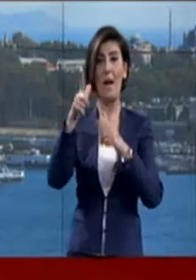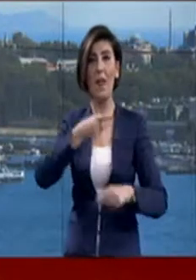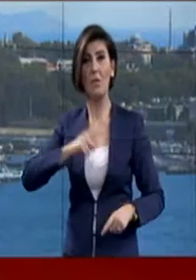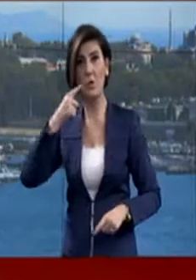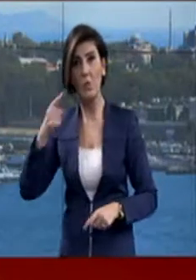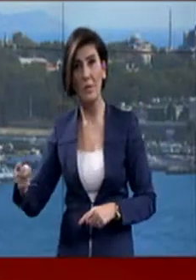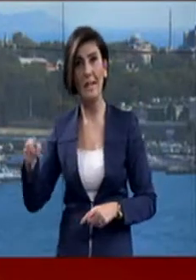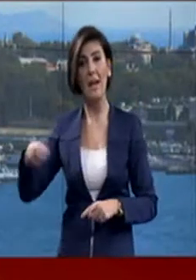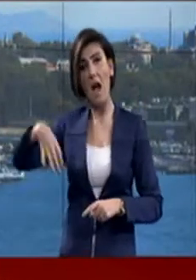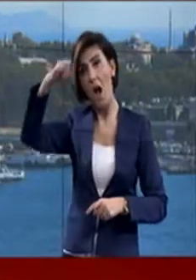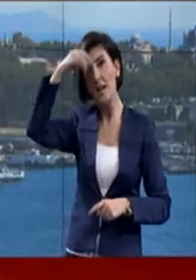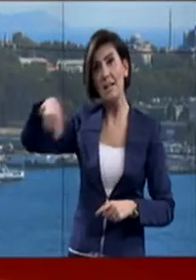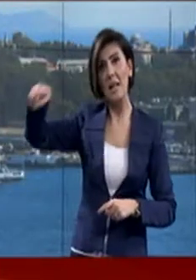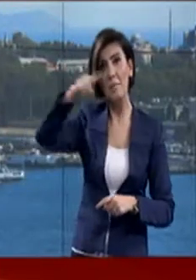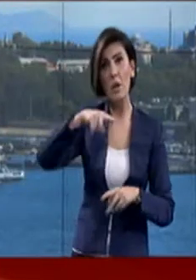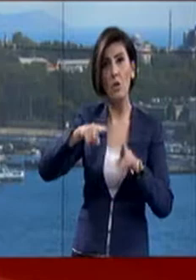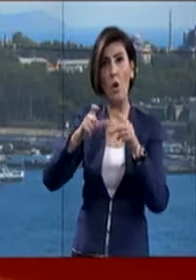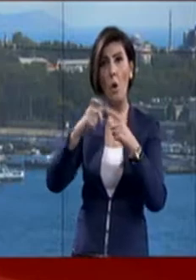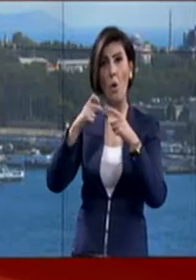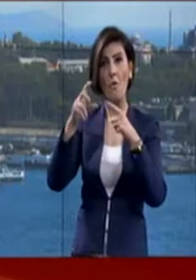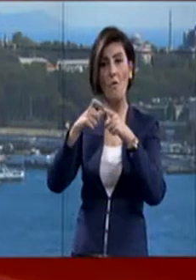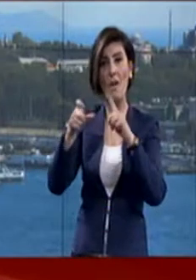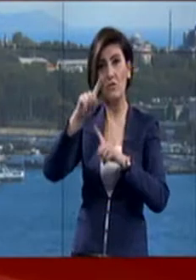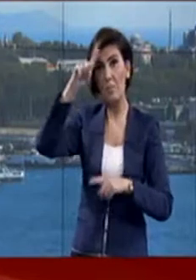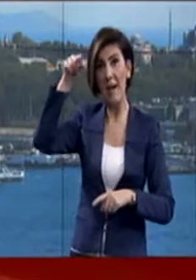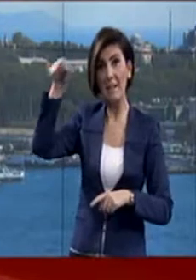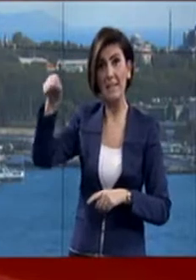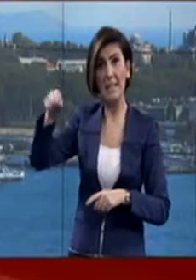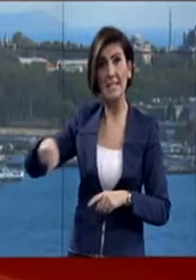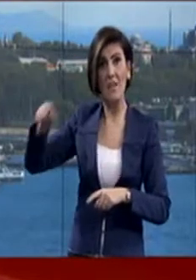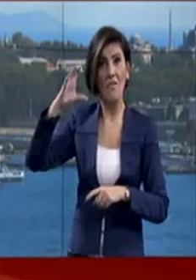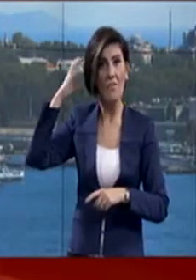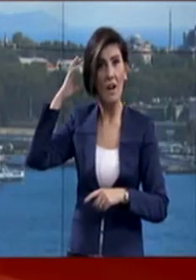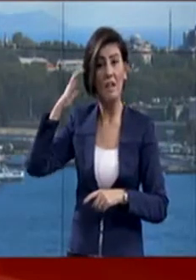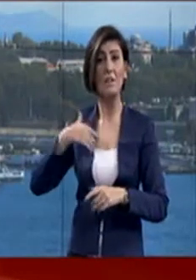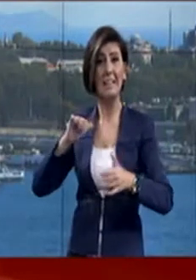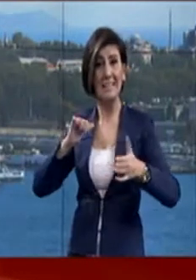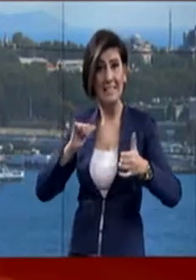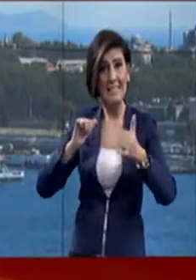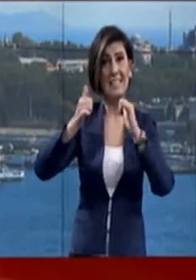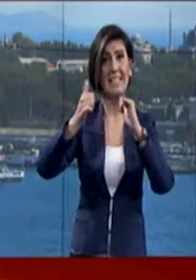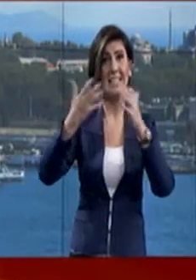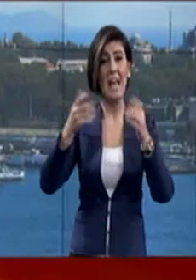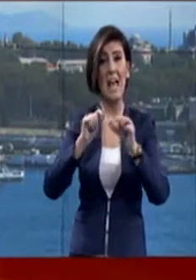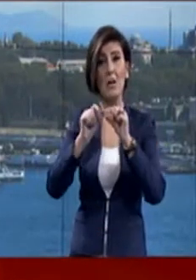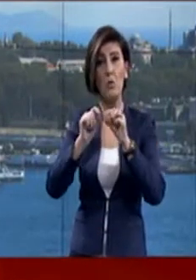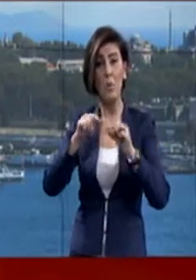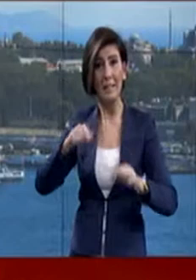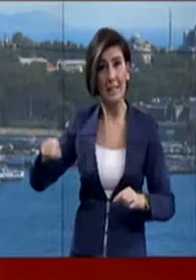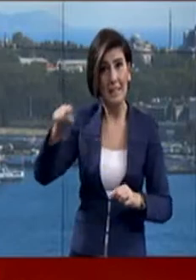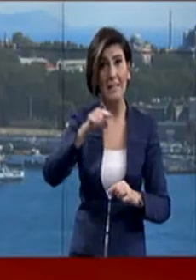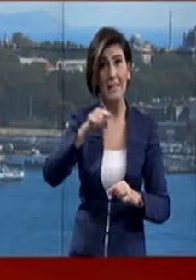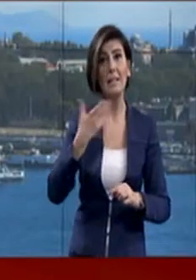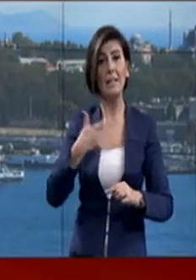tarafından Norveç merkezli Nobel Vakfı'na gönderilen dilekçede ada halkının yaşadığı ekonomik krize rağmen gösterdiği duyarlılığa dikkat çekildi.